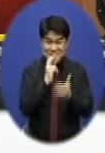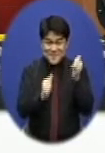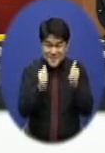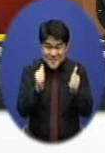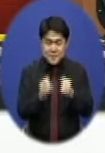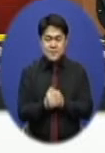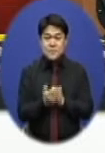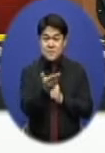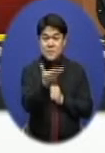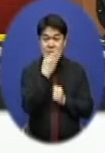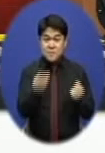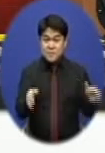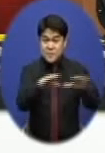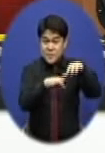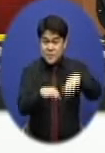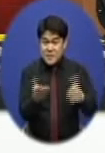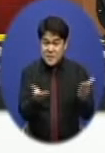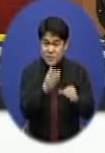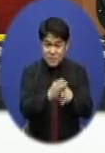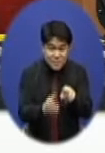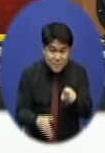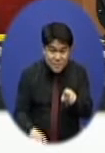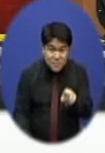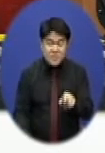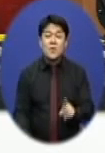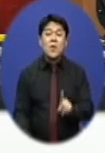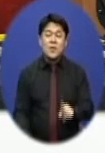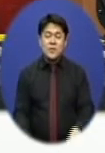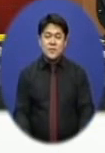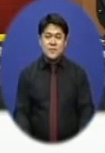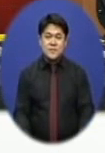복지 회관에서 근무하세요? 일을 보세요? 복지. 근무라기보다